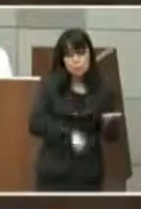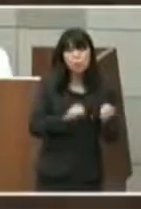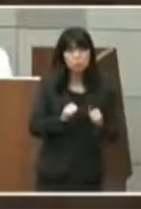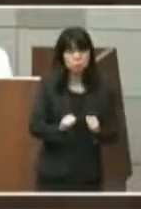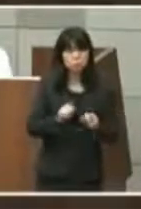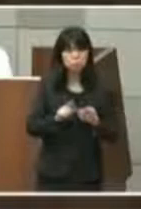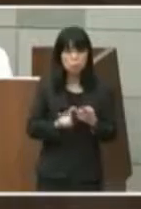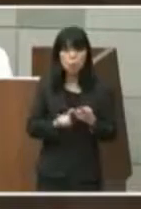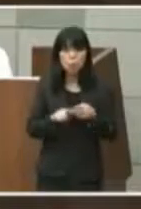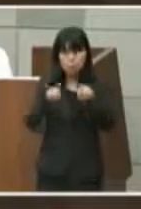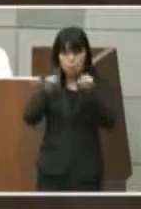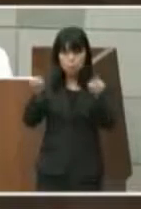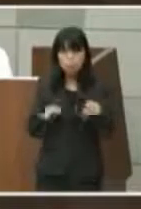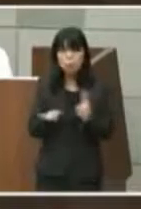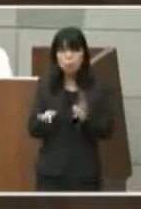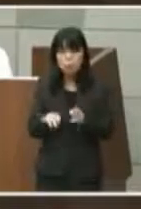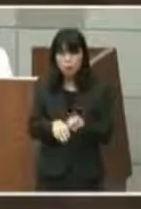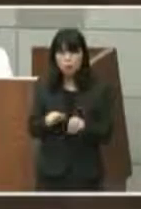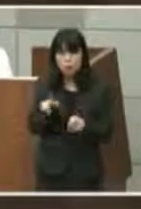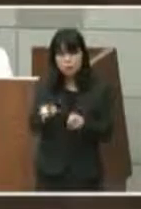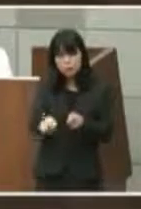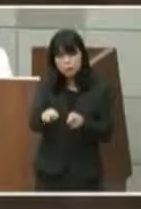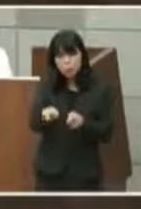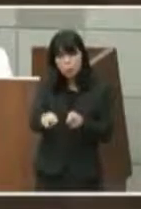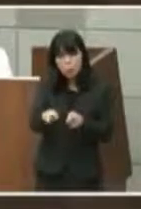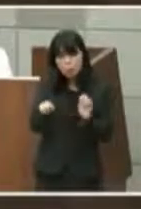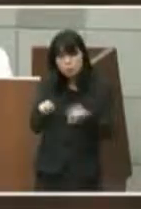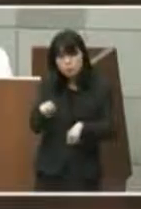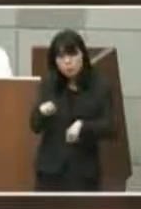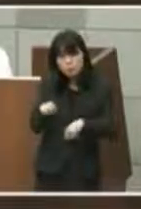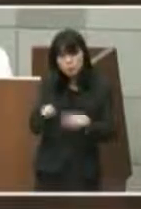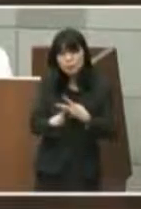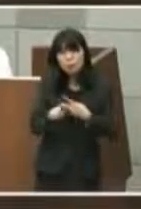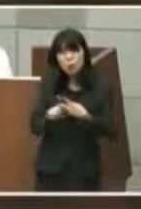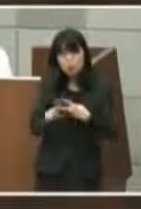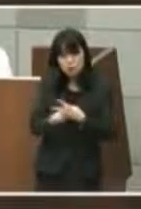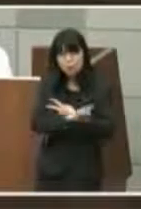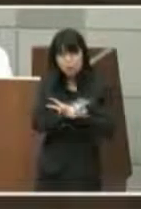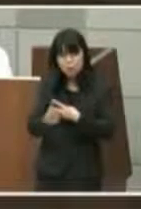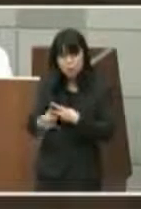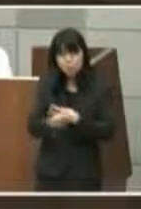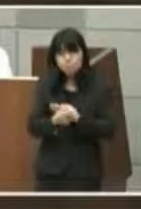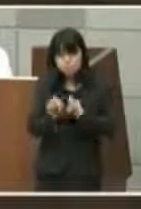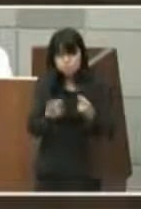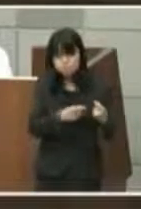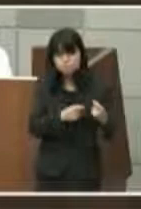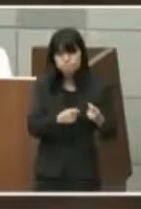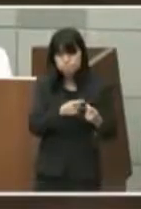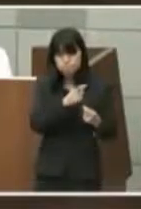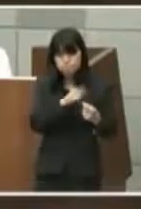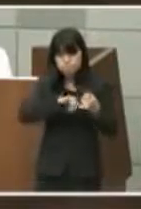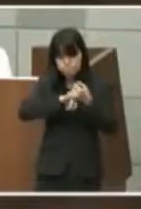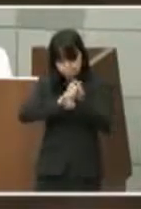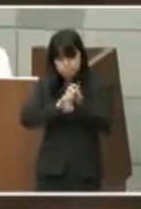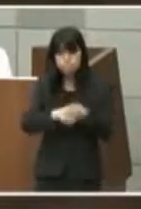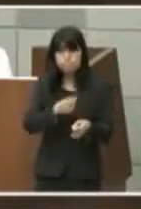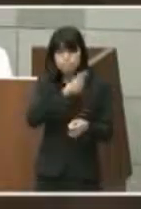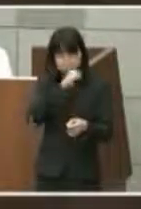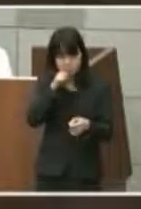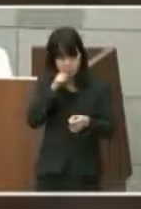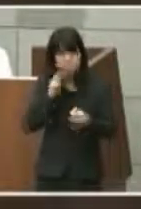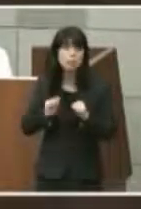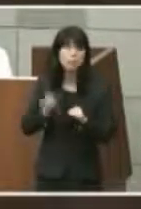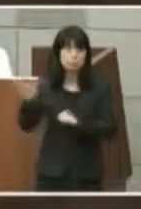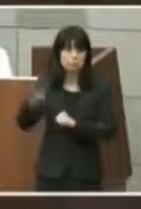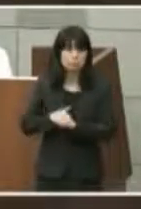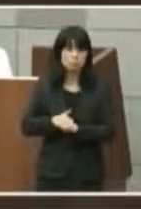ほか、端末にも生体認証機能を搭載するなどセキュリティに配慮した運用を行っております。次に4点